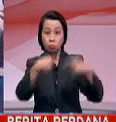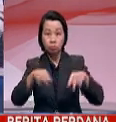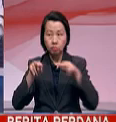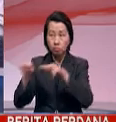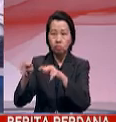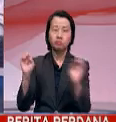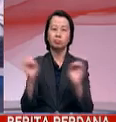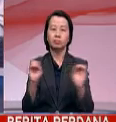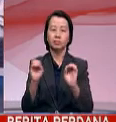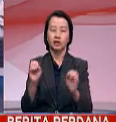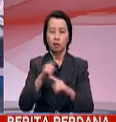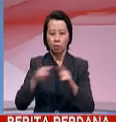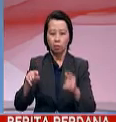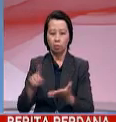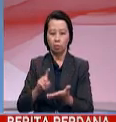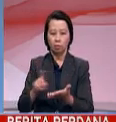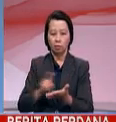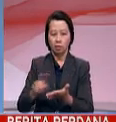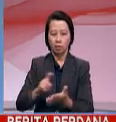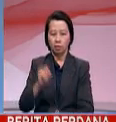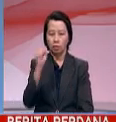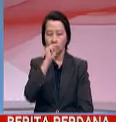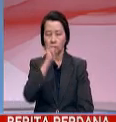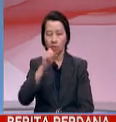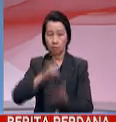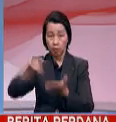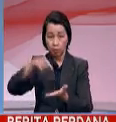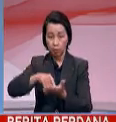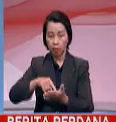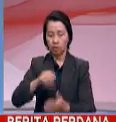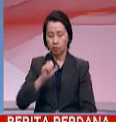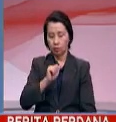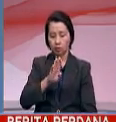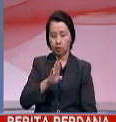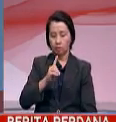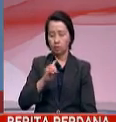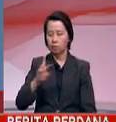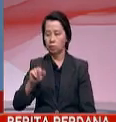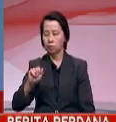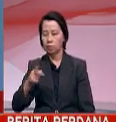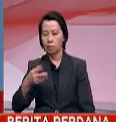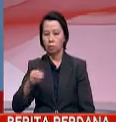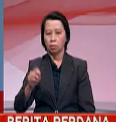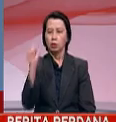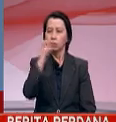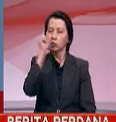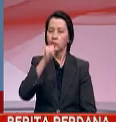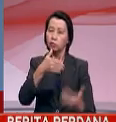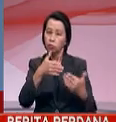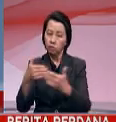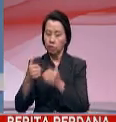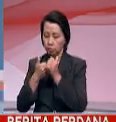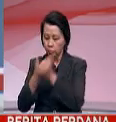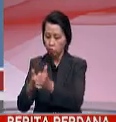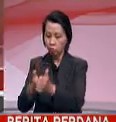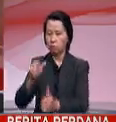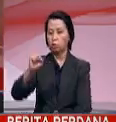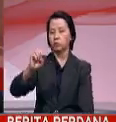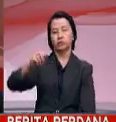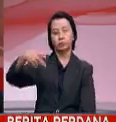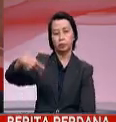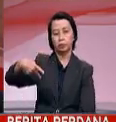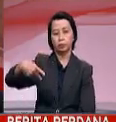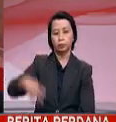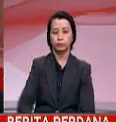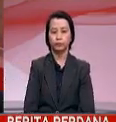penonton. Bagi penerbit konsert minggu ini iaitu Abdul Rahman Mahadi, konsert perlu diteruskan dengan mematuhi SOP yang